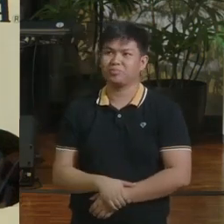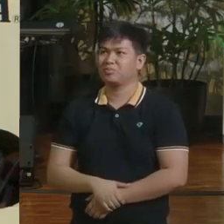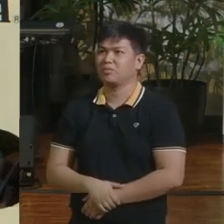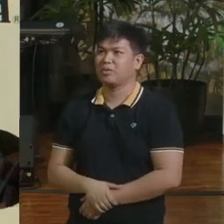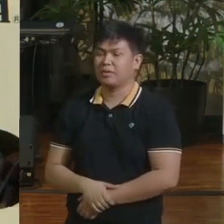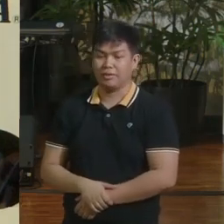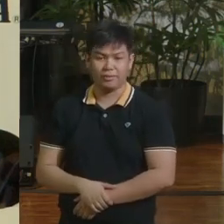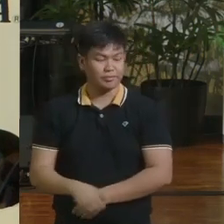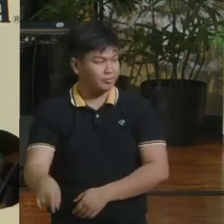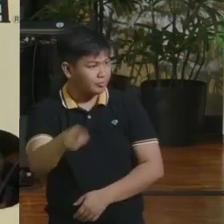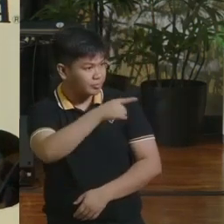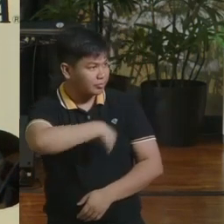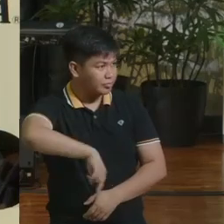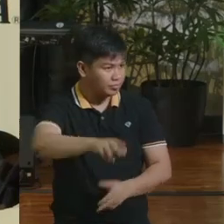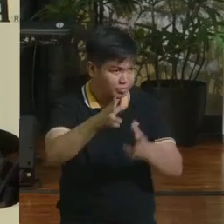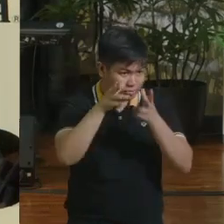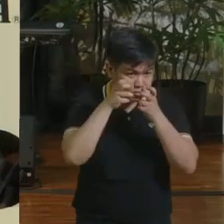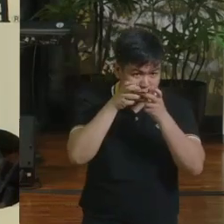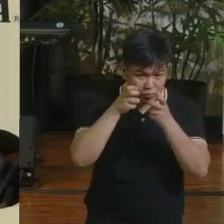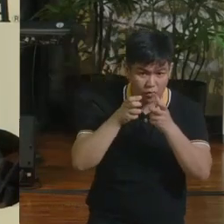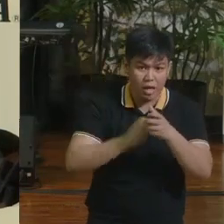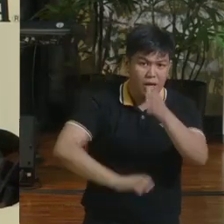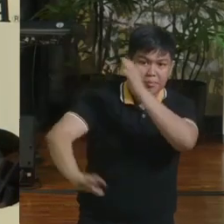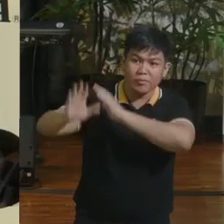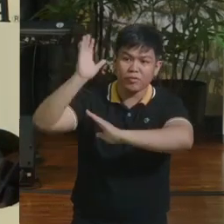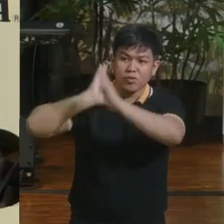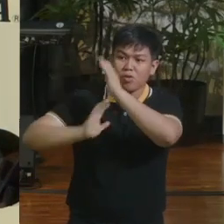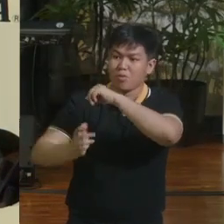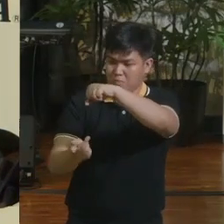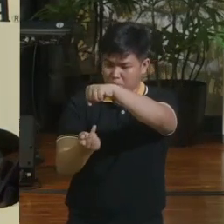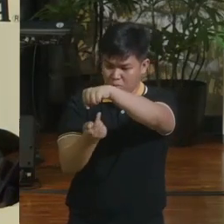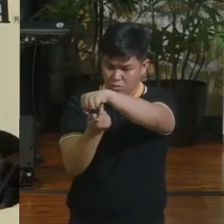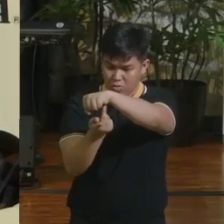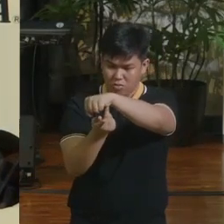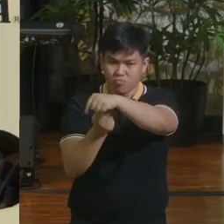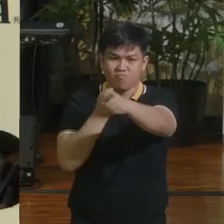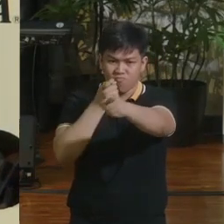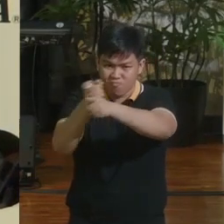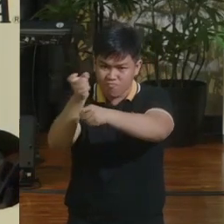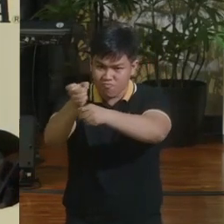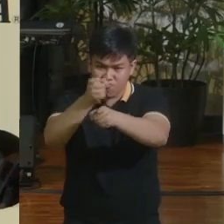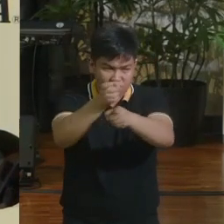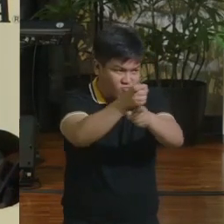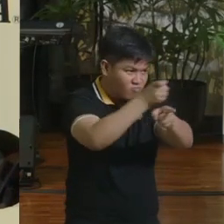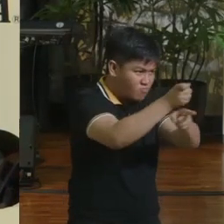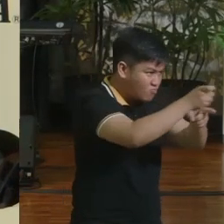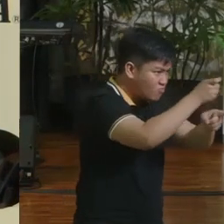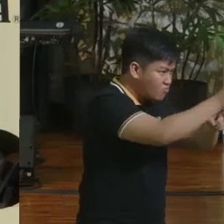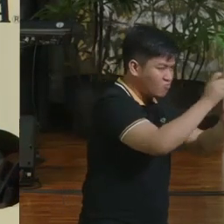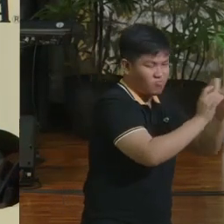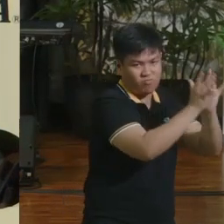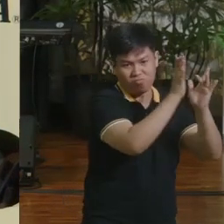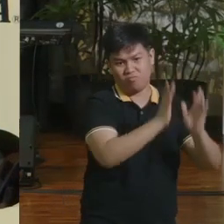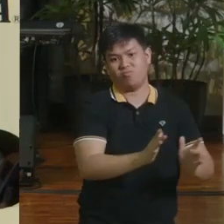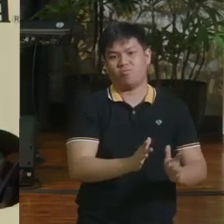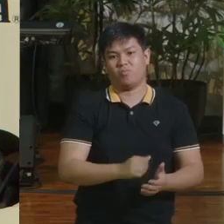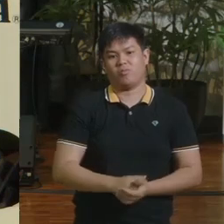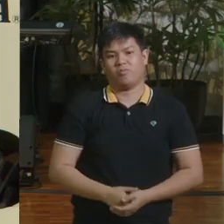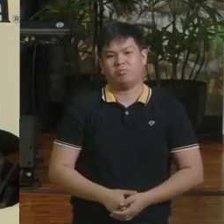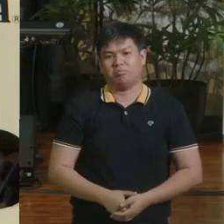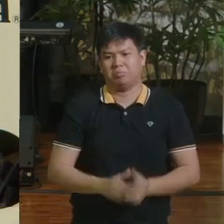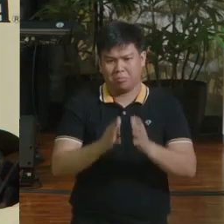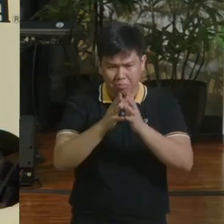"For you have heard of my former life in Judaism, how I persecuted the church of God